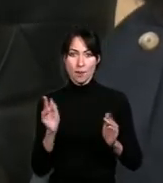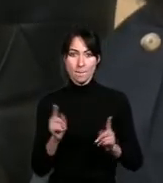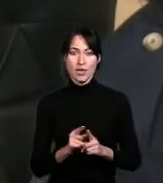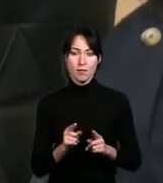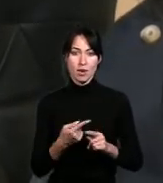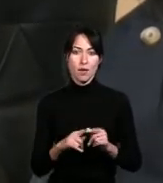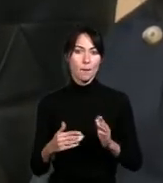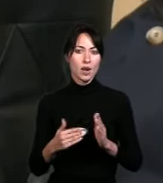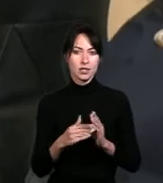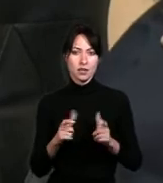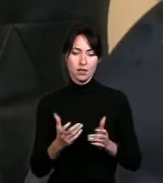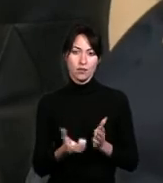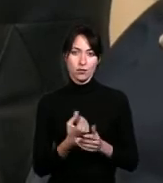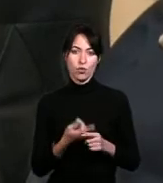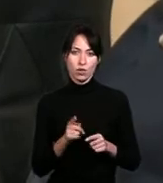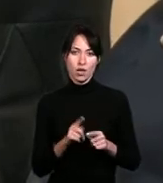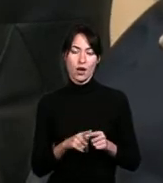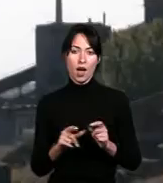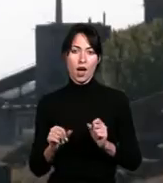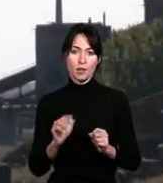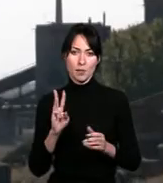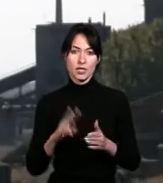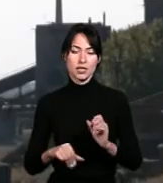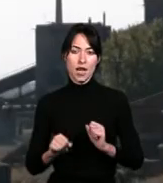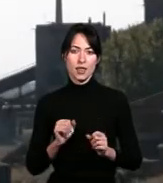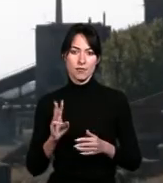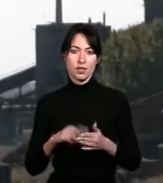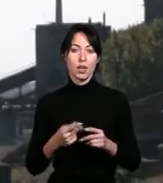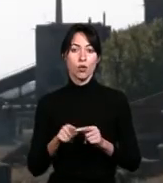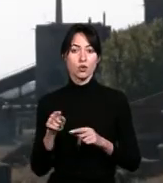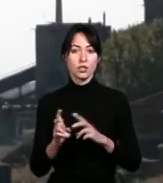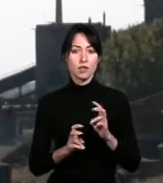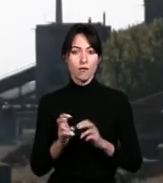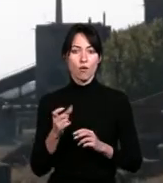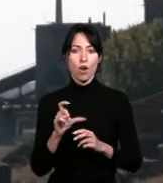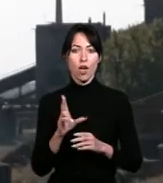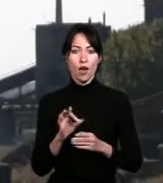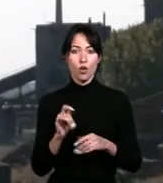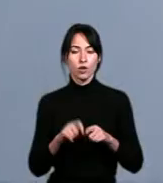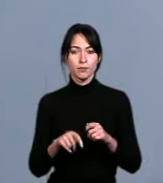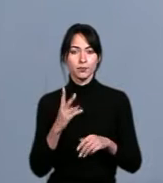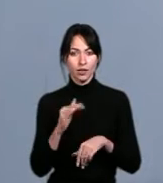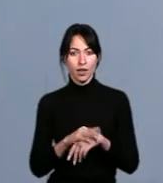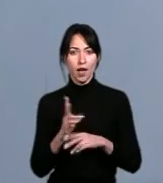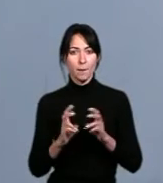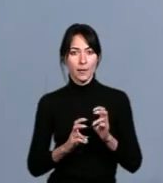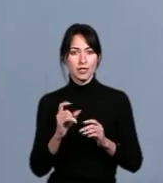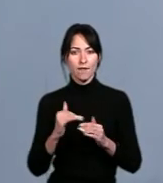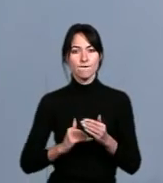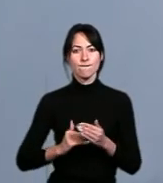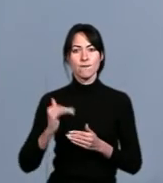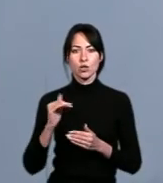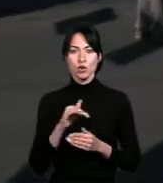та максимальної санкції виходить таке адміністративне стягнення. Цей завод екоінспекція визначила як підприємство з високим ступенем